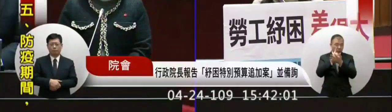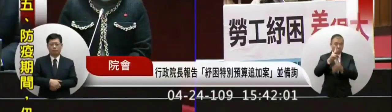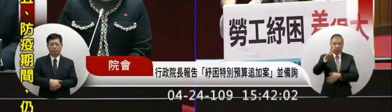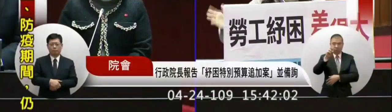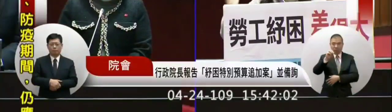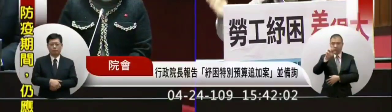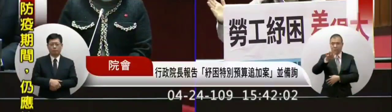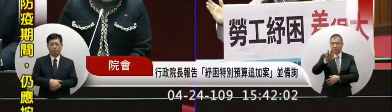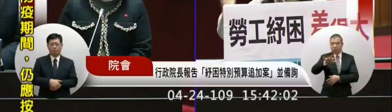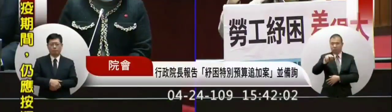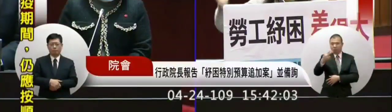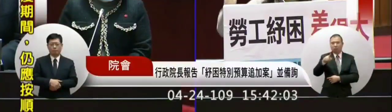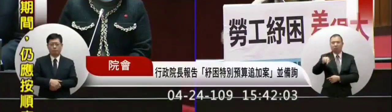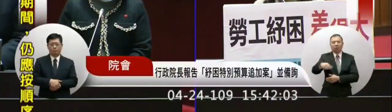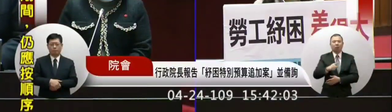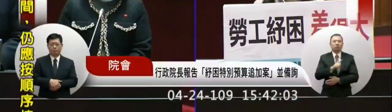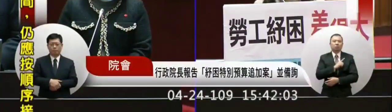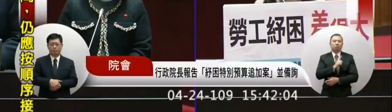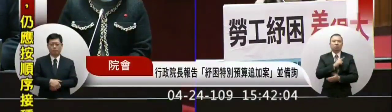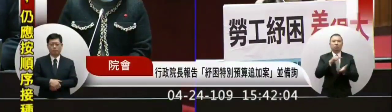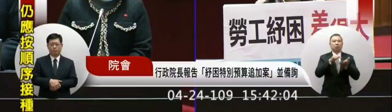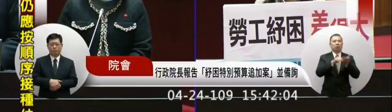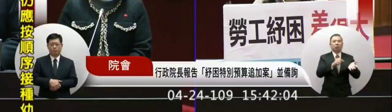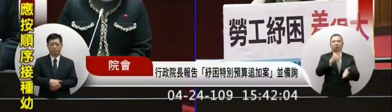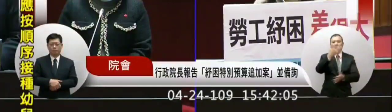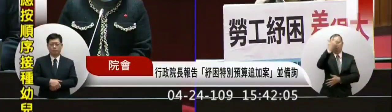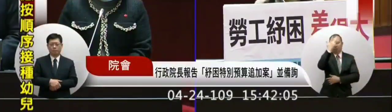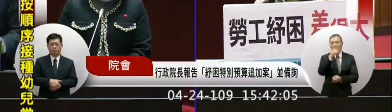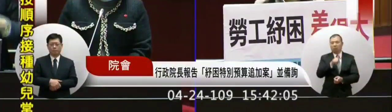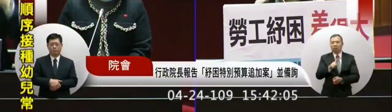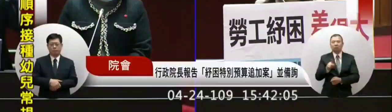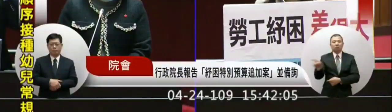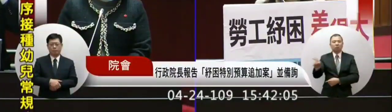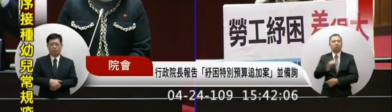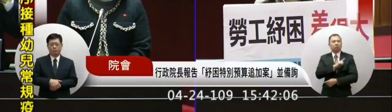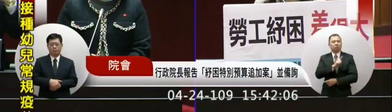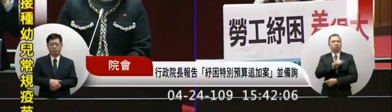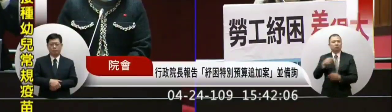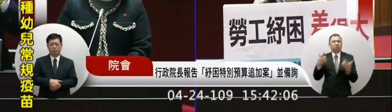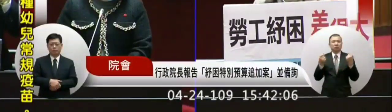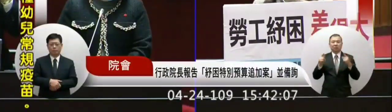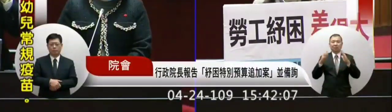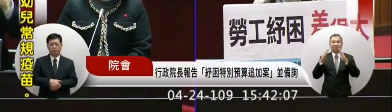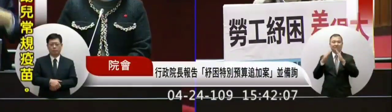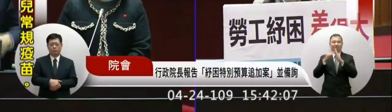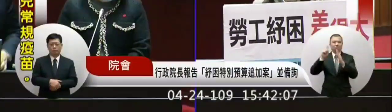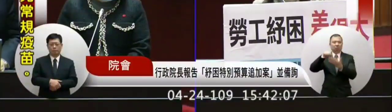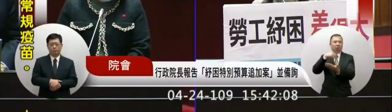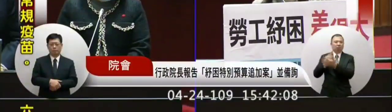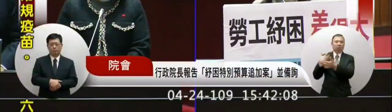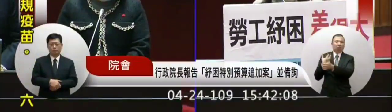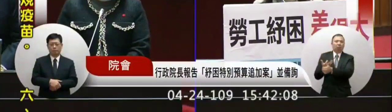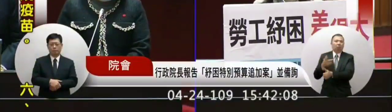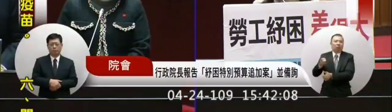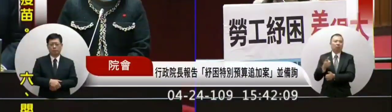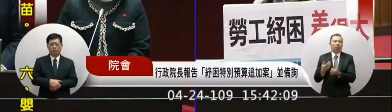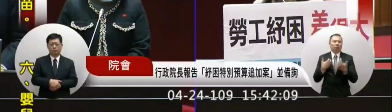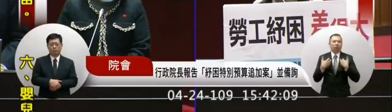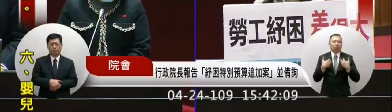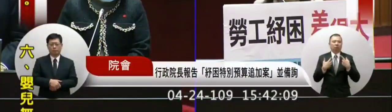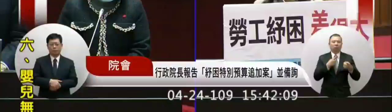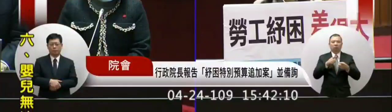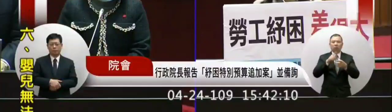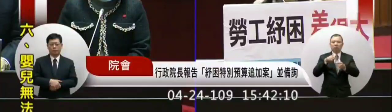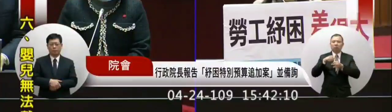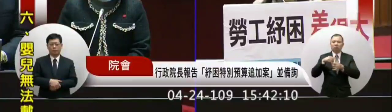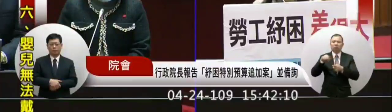了。可是他也许负担的是一个家庭的生计，那我就说他是跟年龄有关，不一